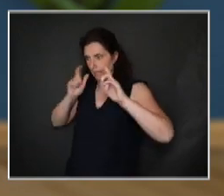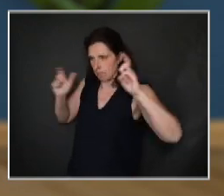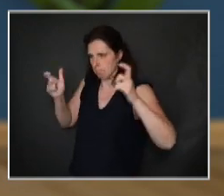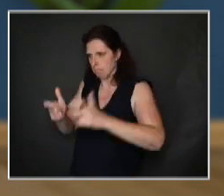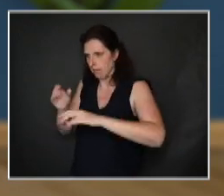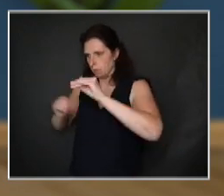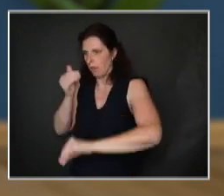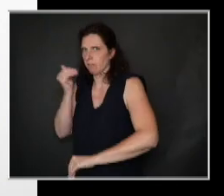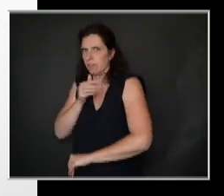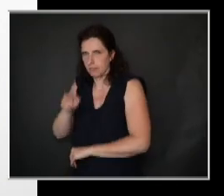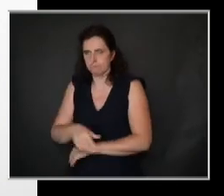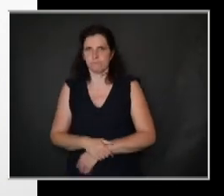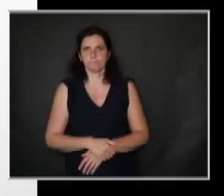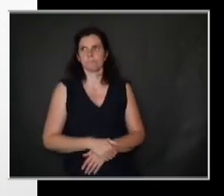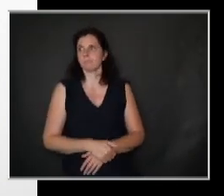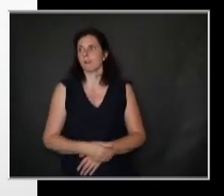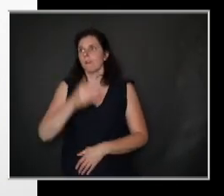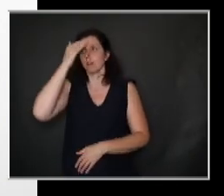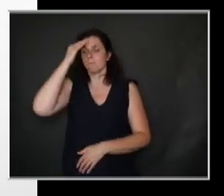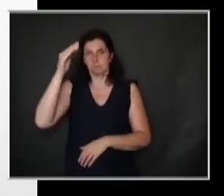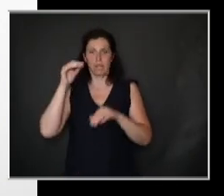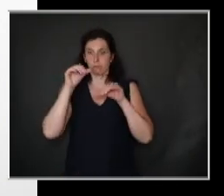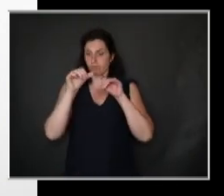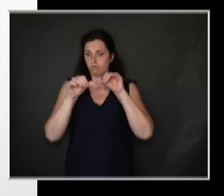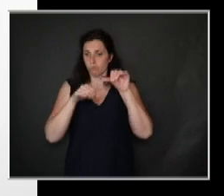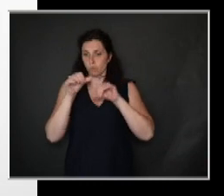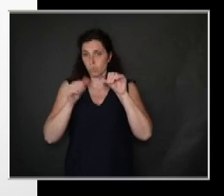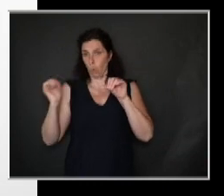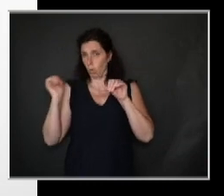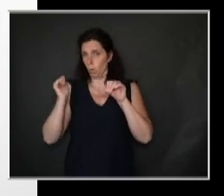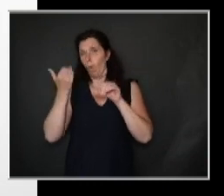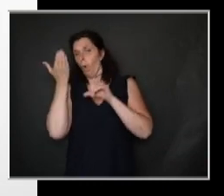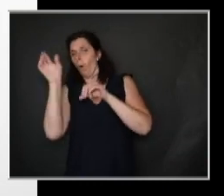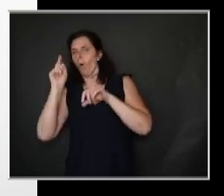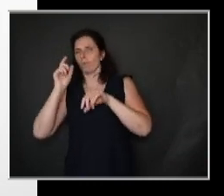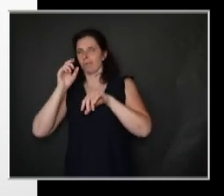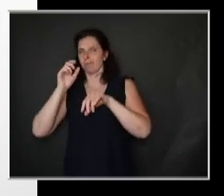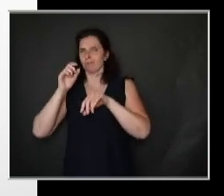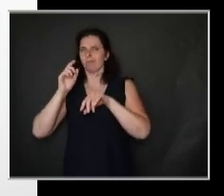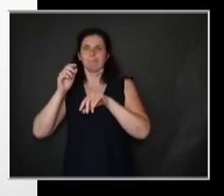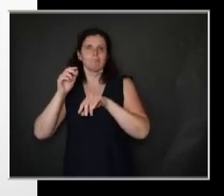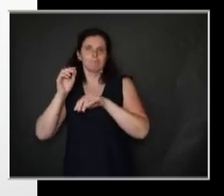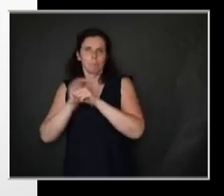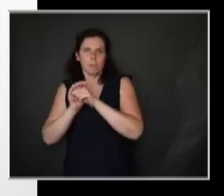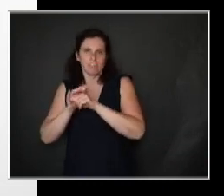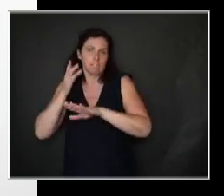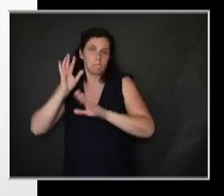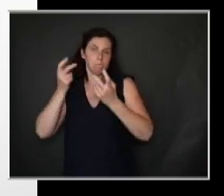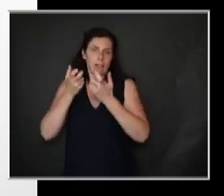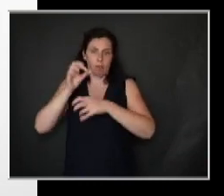Encore une fois, pour évacuer les douleurs qui ne sont pas des lombalgies communes, ce sont des douleurs qui peuvent être également des projections